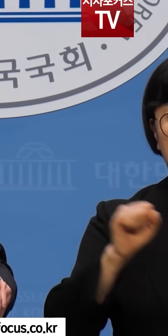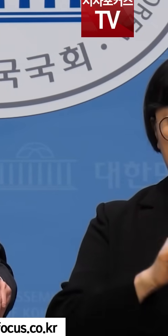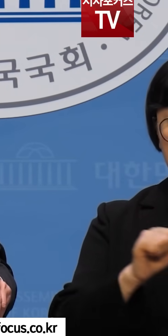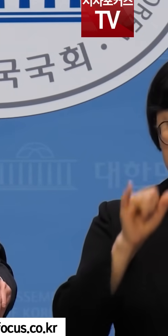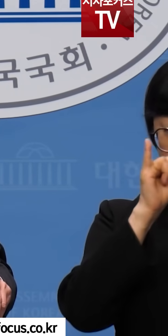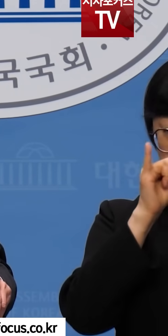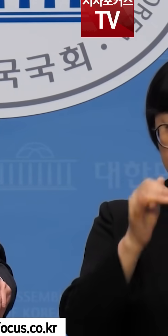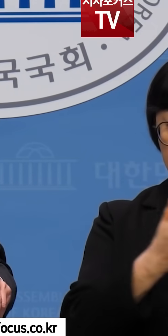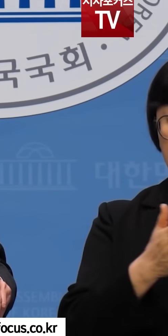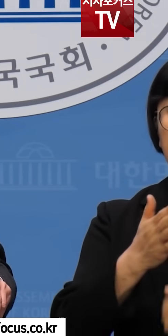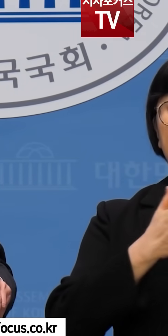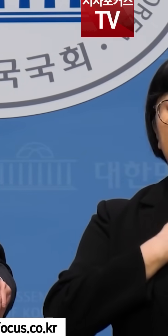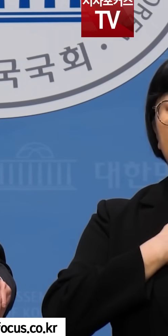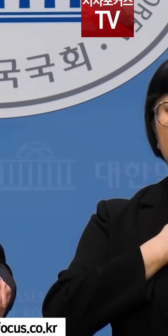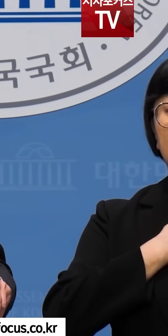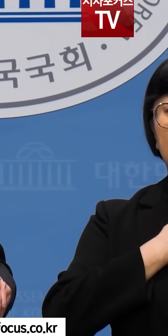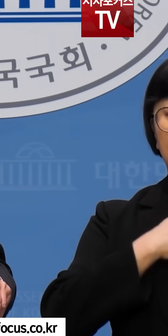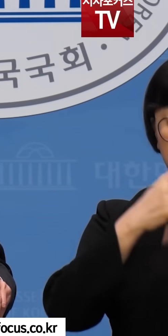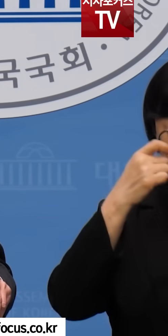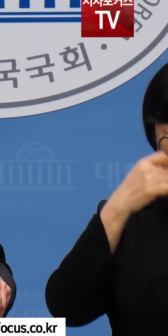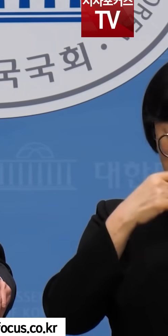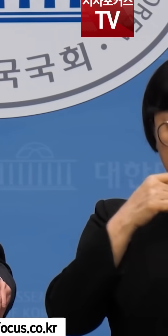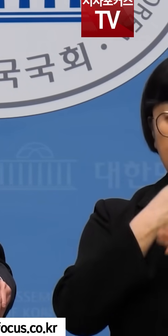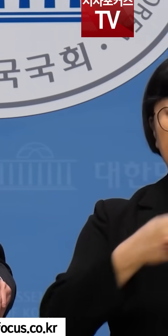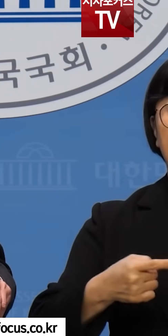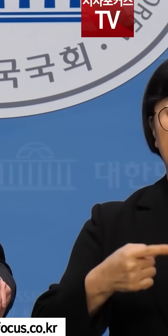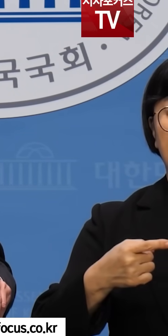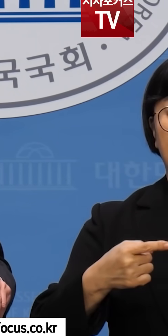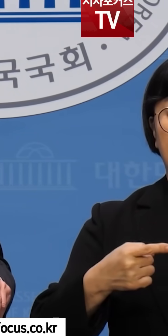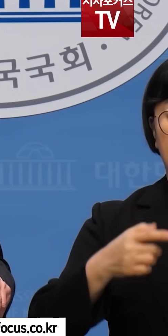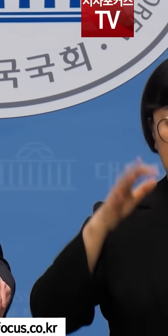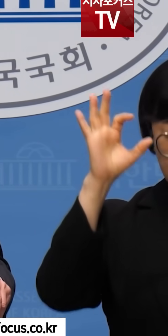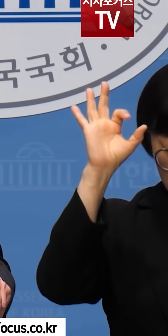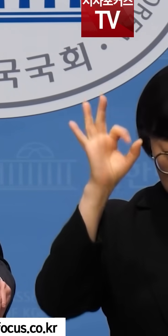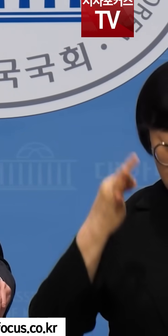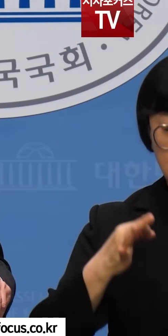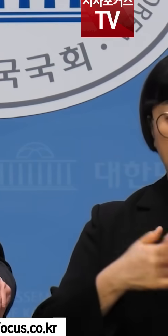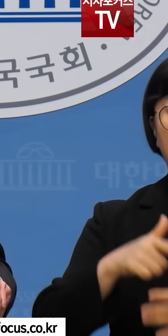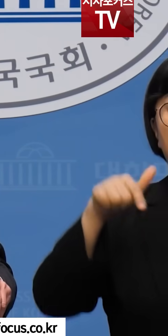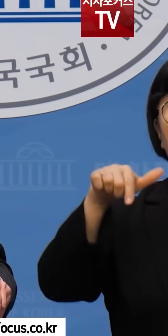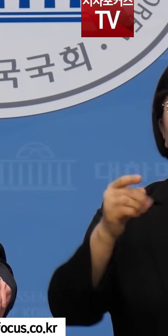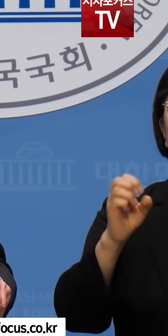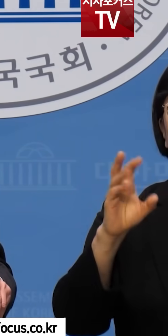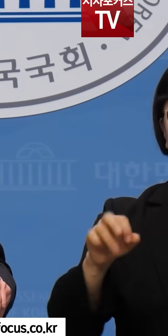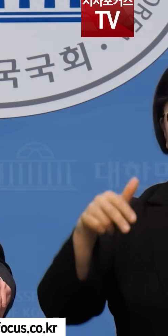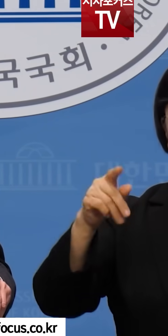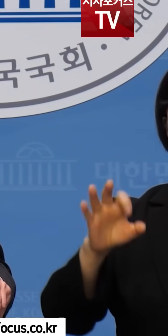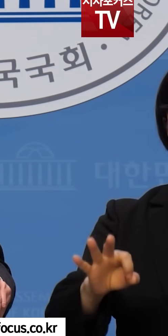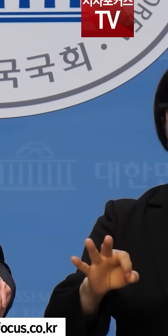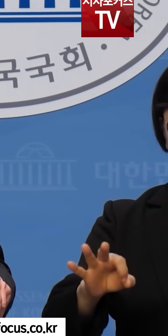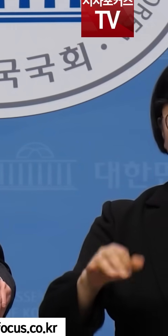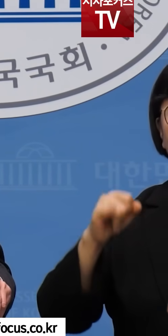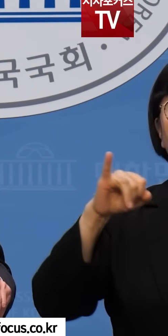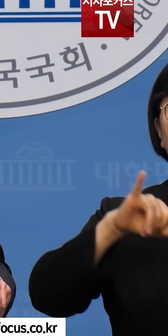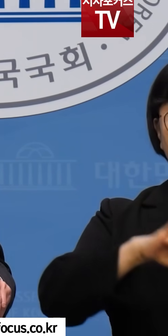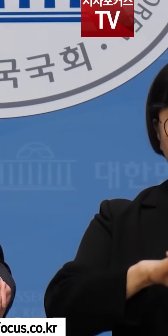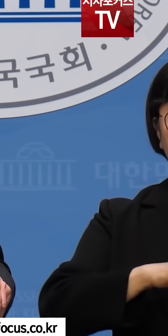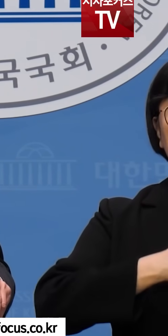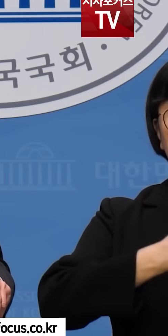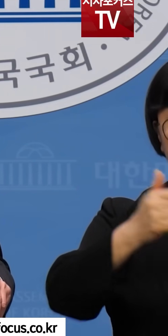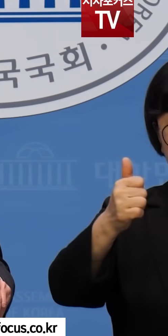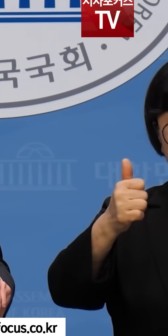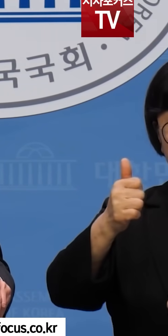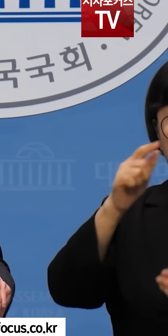하면서 제 눈물과 피와 땀을 고향정에 뿌려서 반드시 승리하는